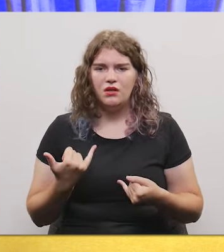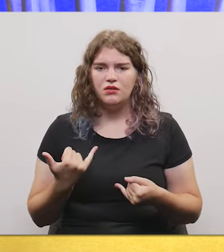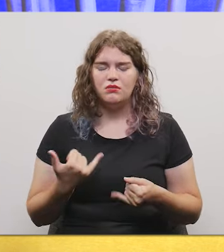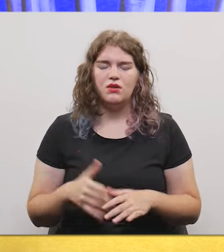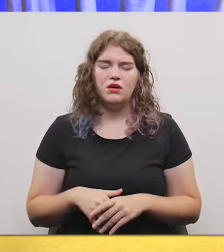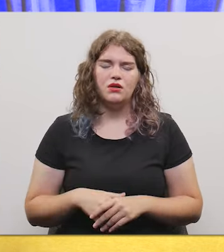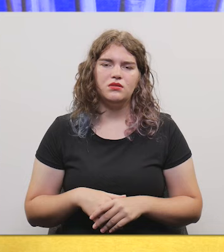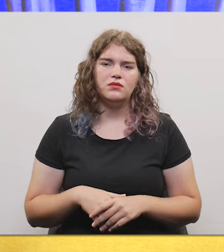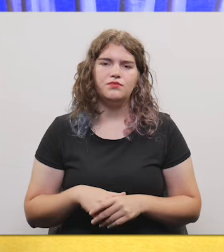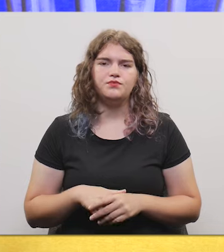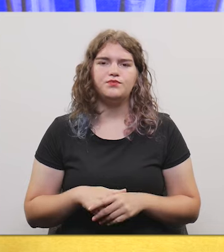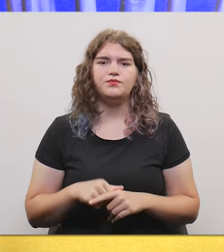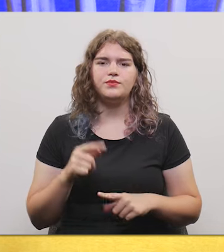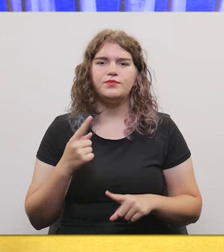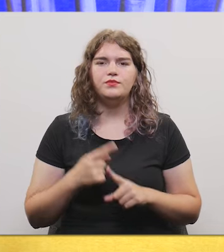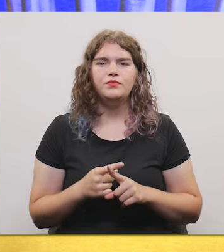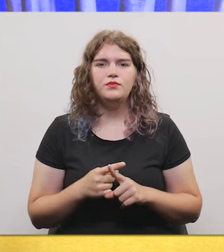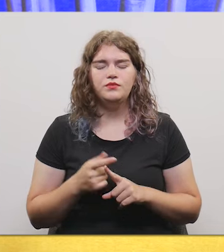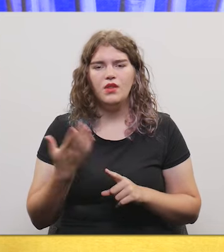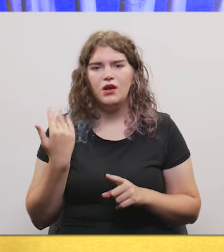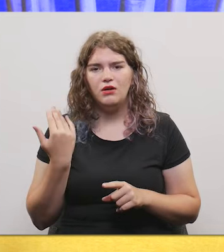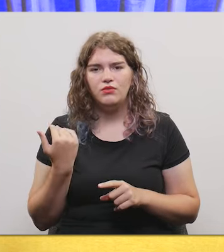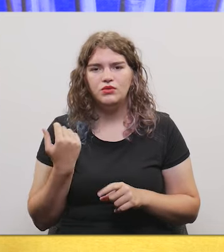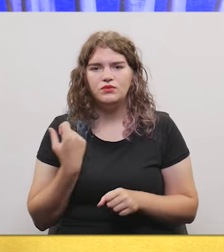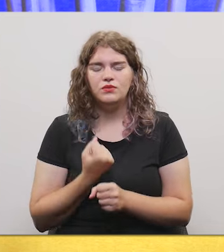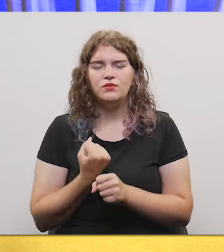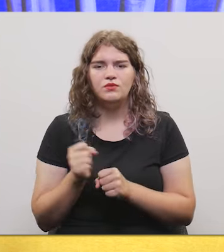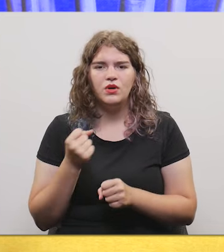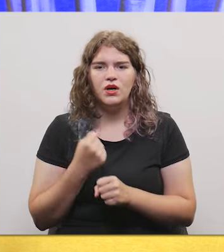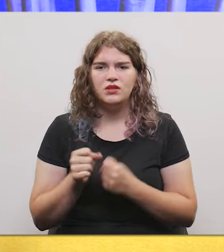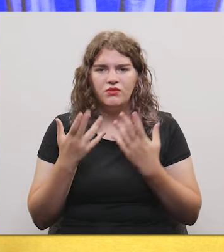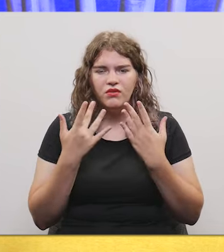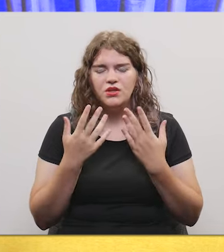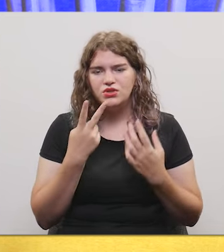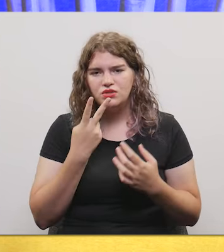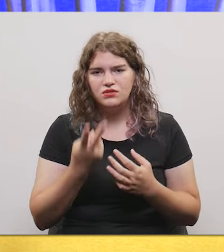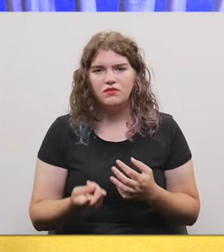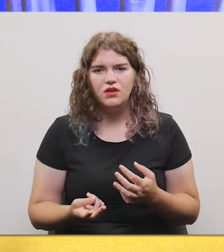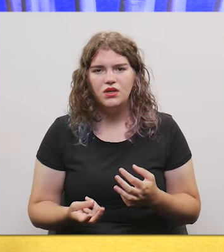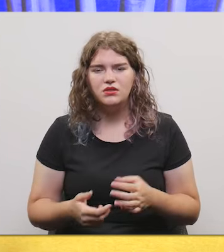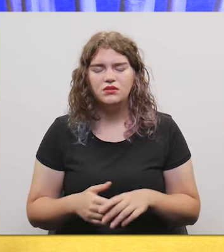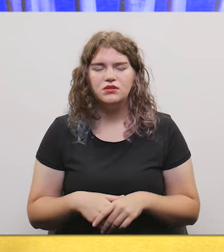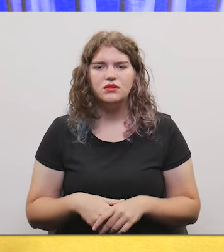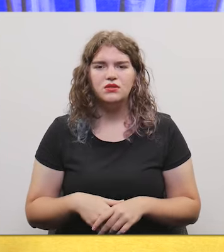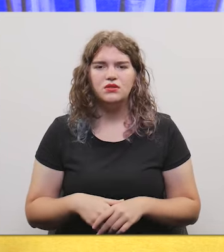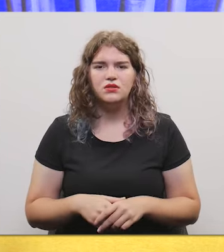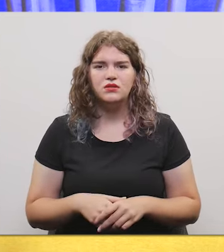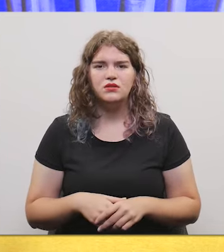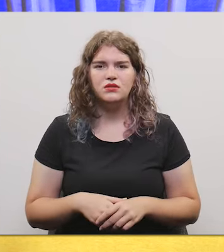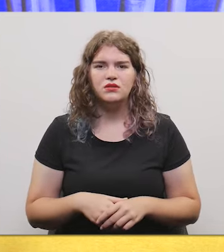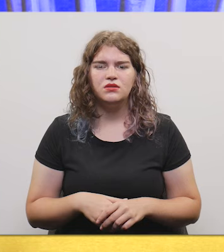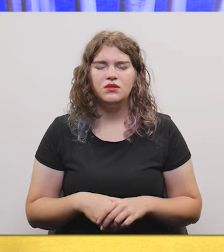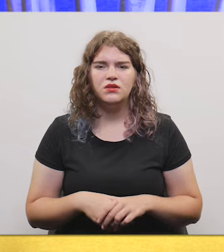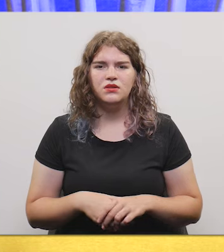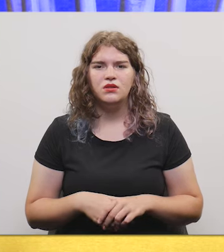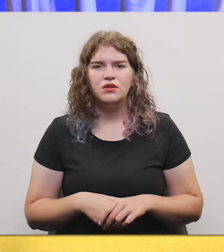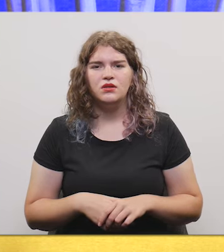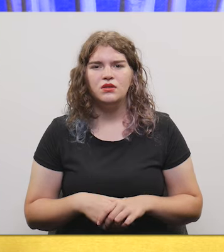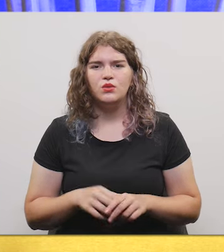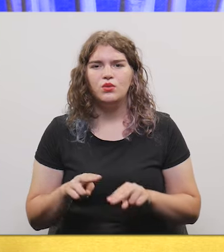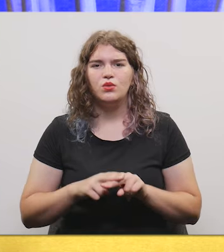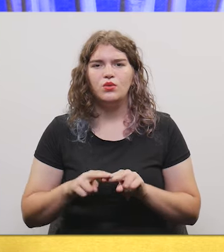mine. Și am fost atât de fericită să văd